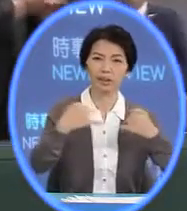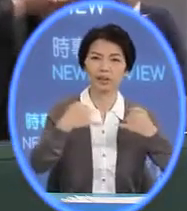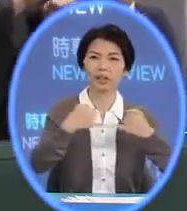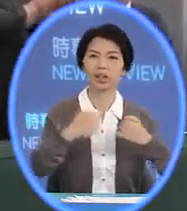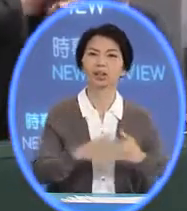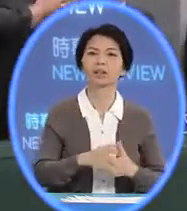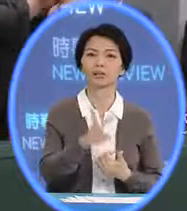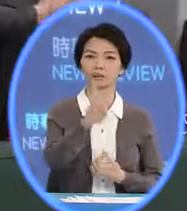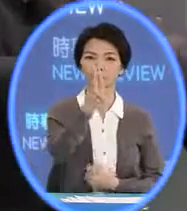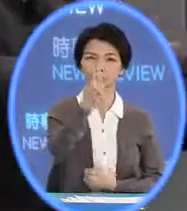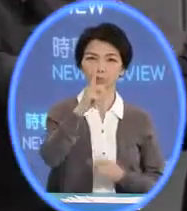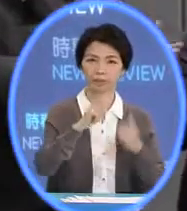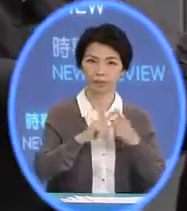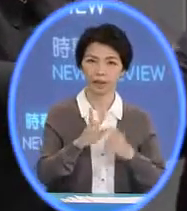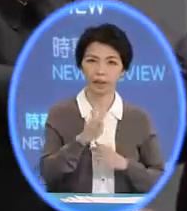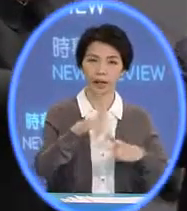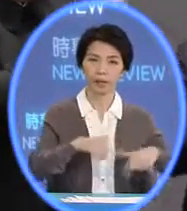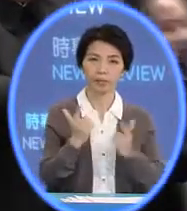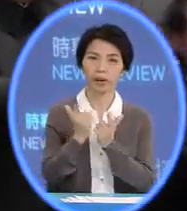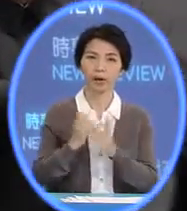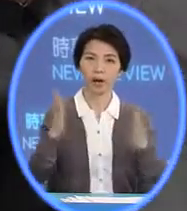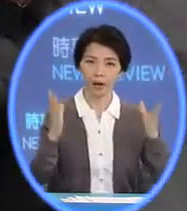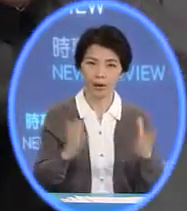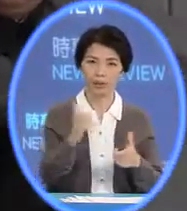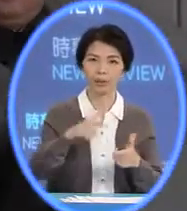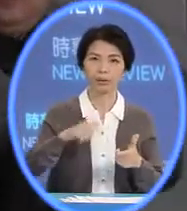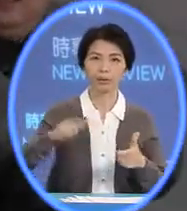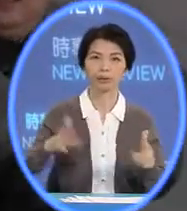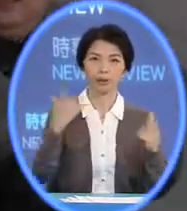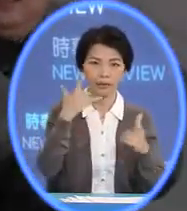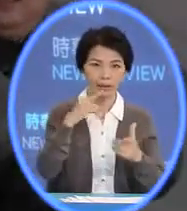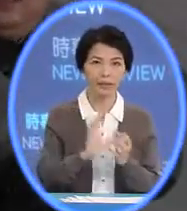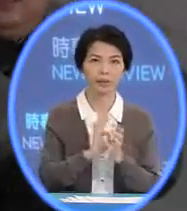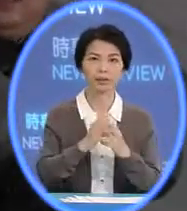金正恩携手，同南北韩八千万同胞一起建设新的祖国。